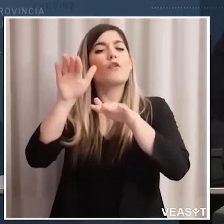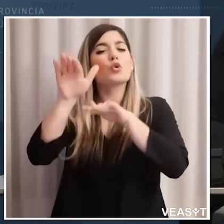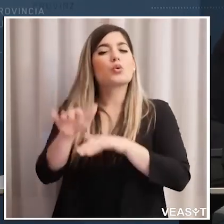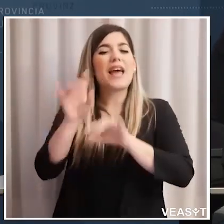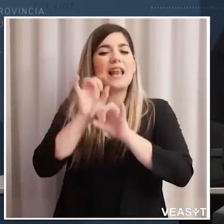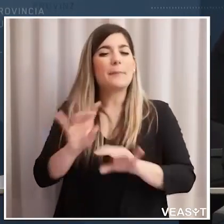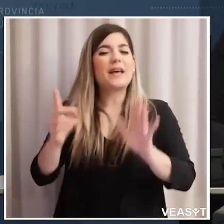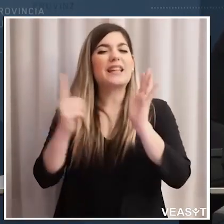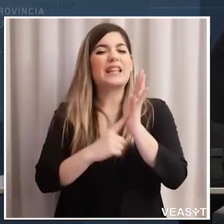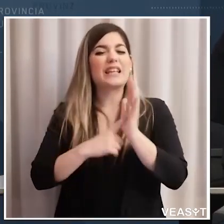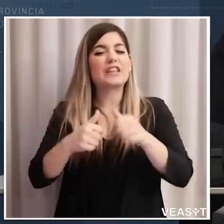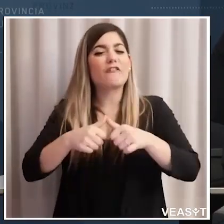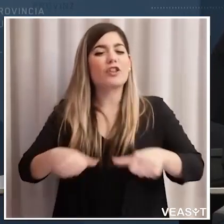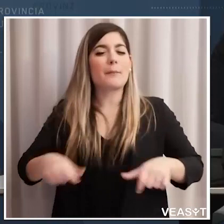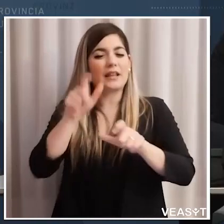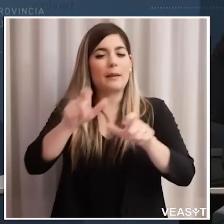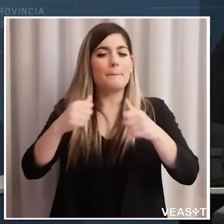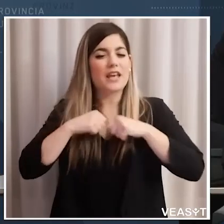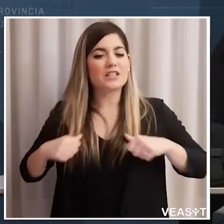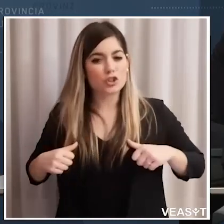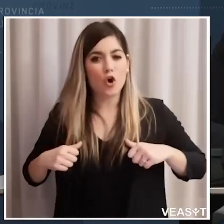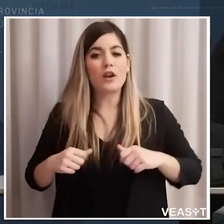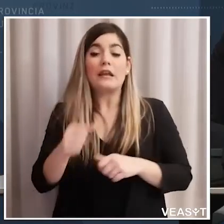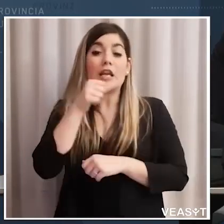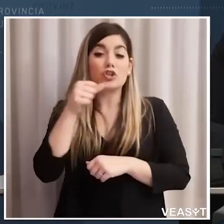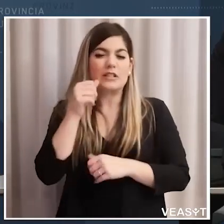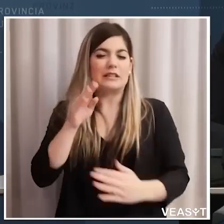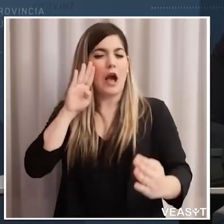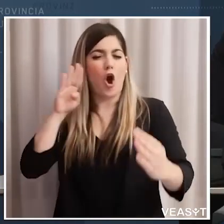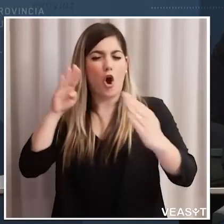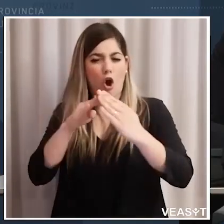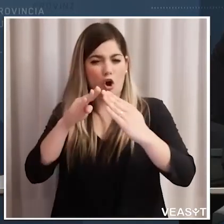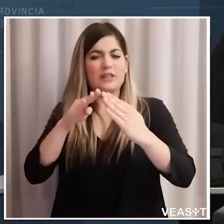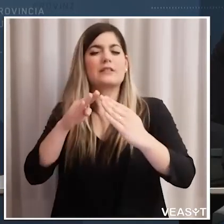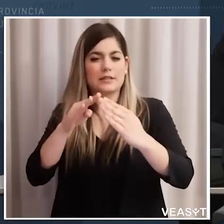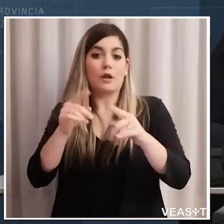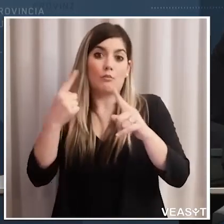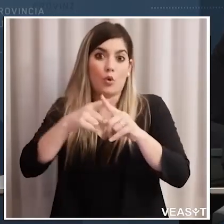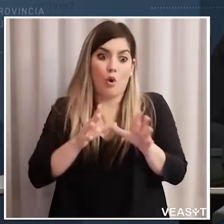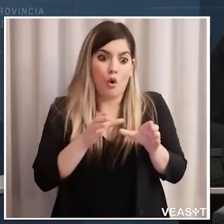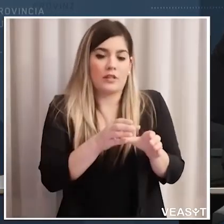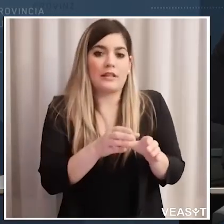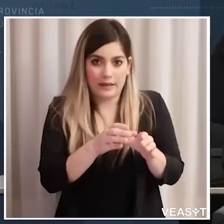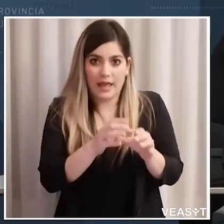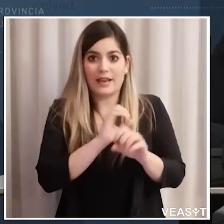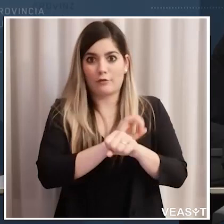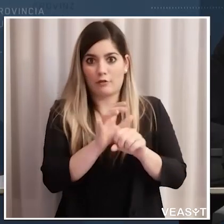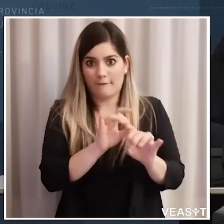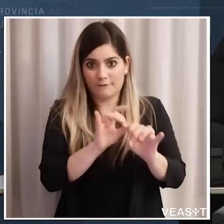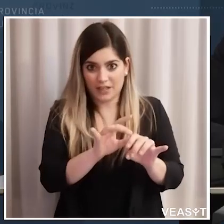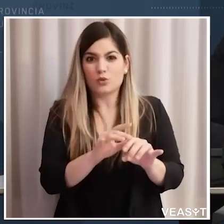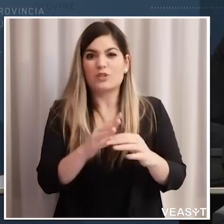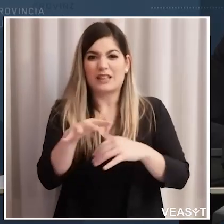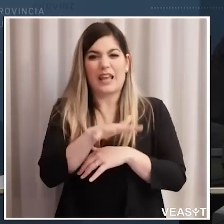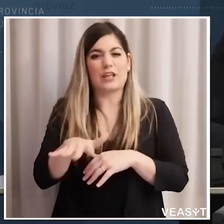tutela della libertà e dei diritti fondamentali delle persone con la necessità di contrastare e contenere il diffondersi del virus SARS-CoV-2 sul territorio